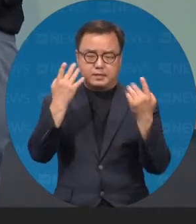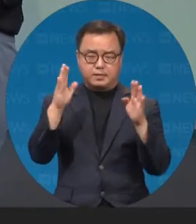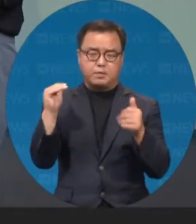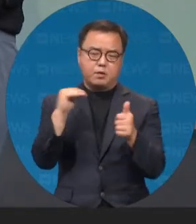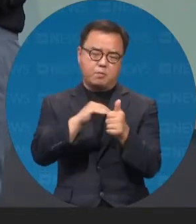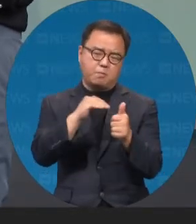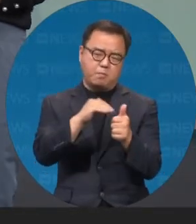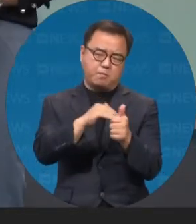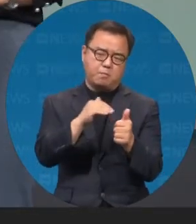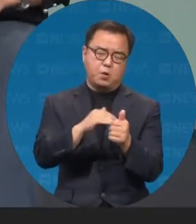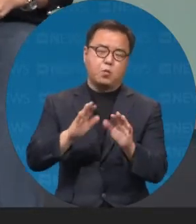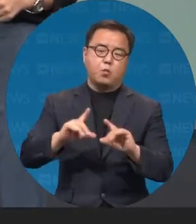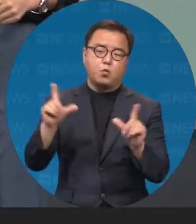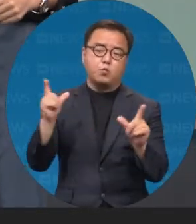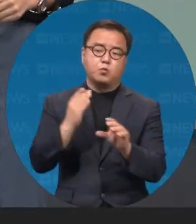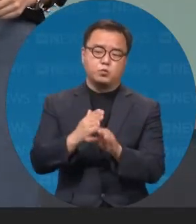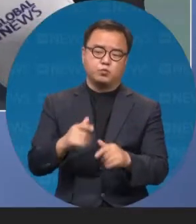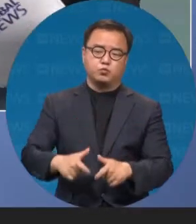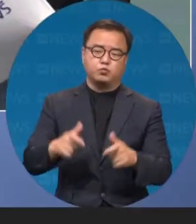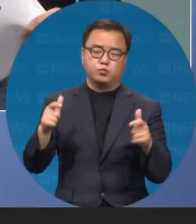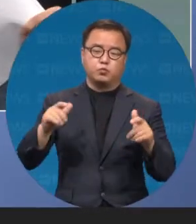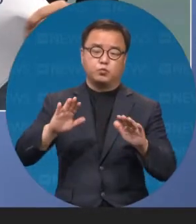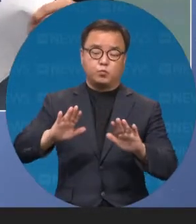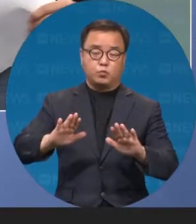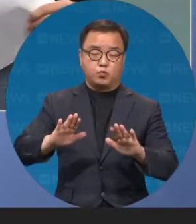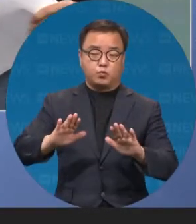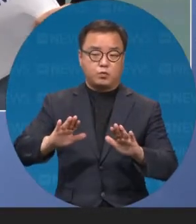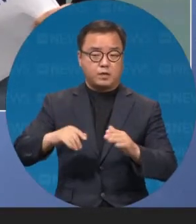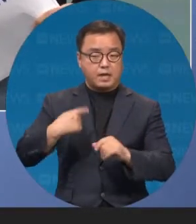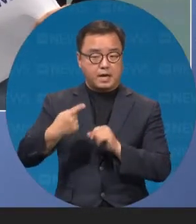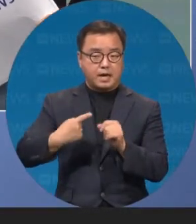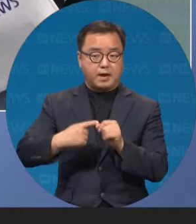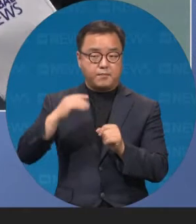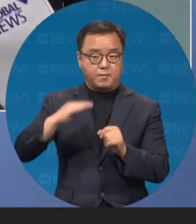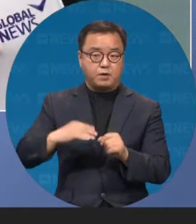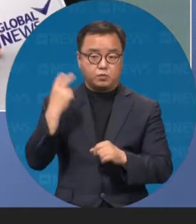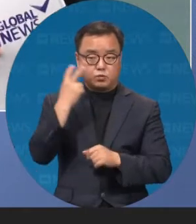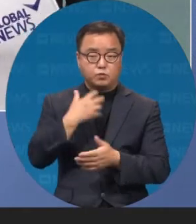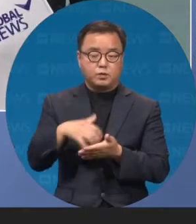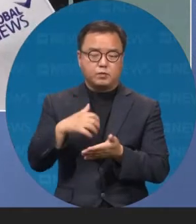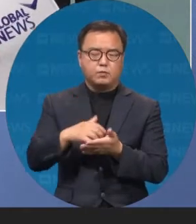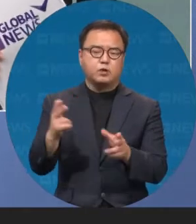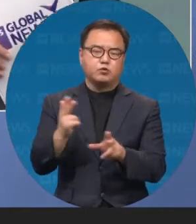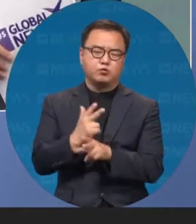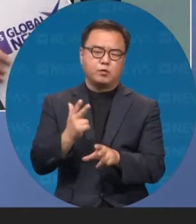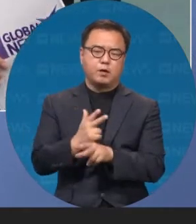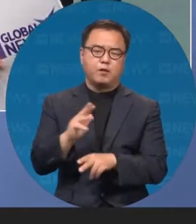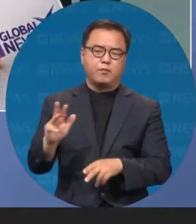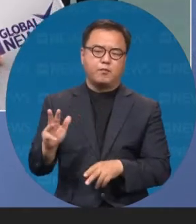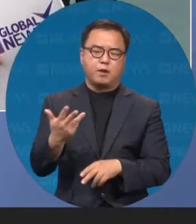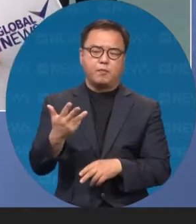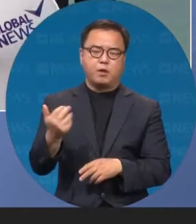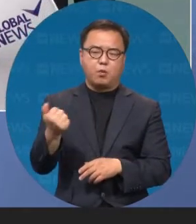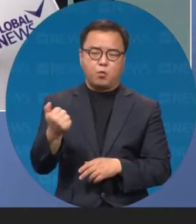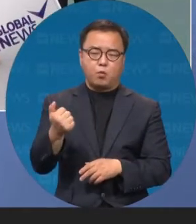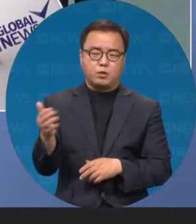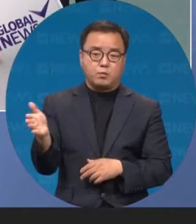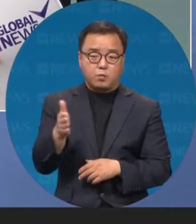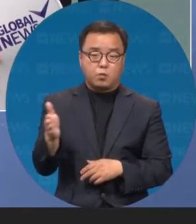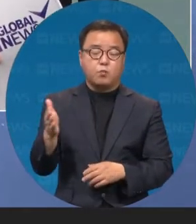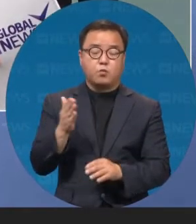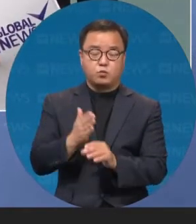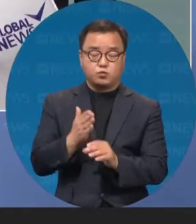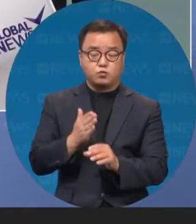급증하는 추세입니다 올 하반기에 조사된 사이버공격 원이 주당 평균 850 야권의 달해 상 관계 에 비하면